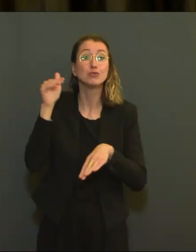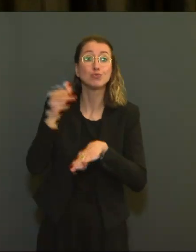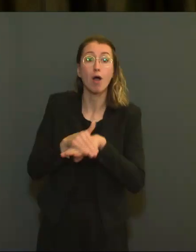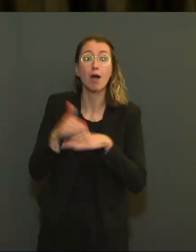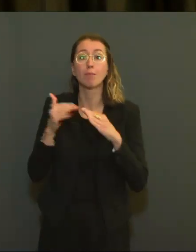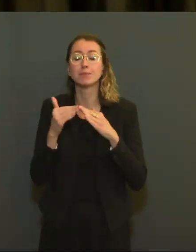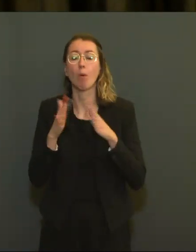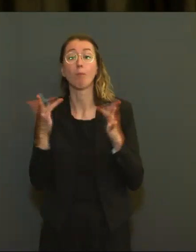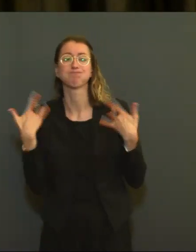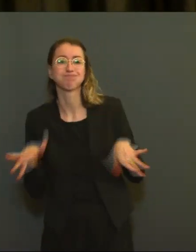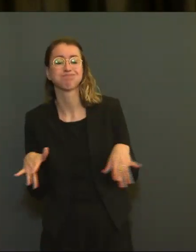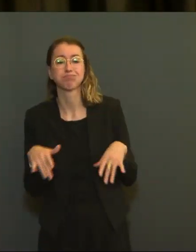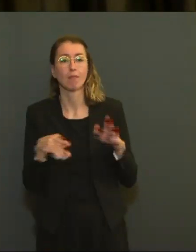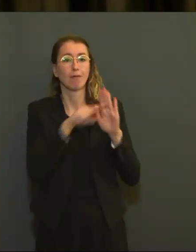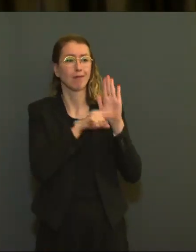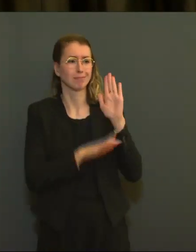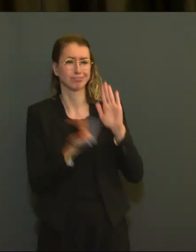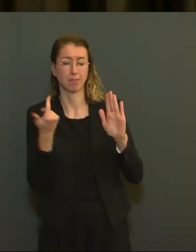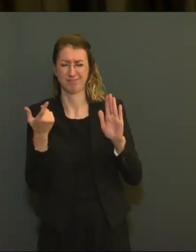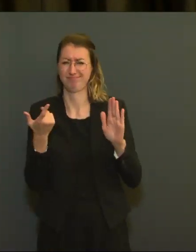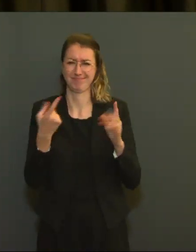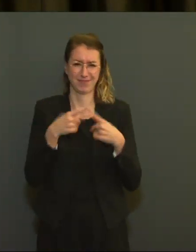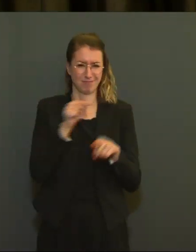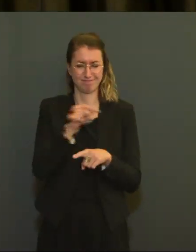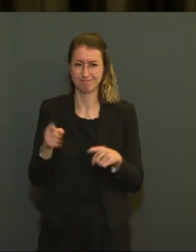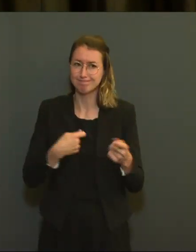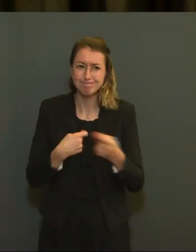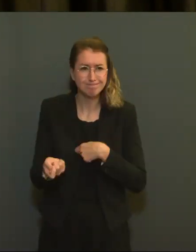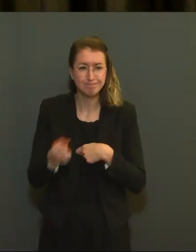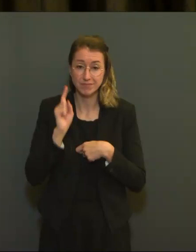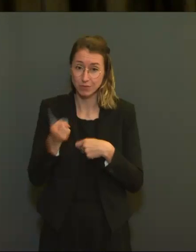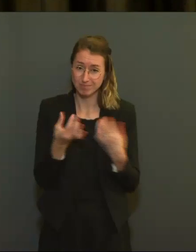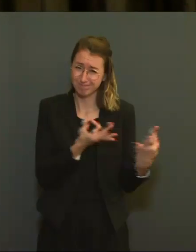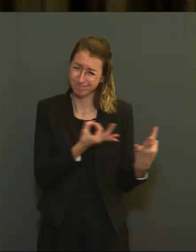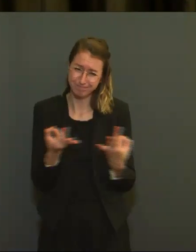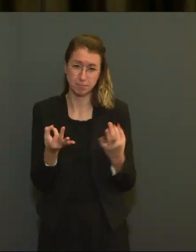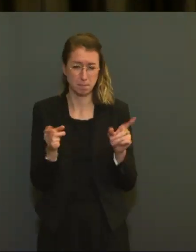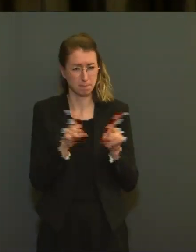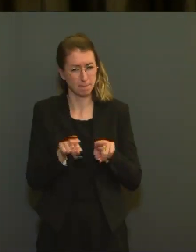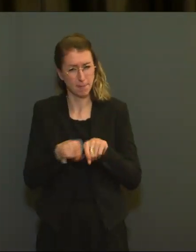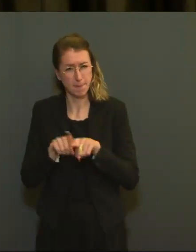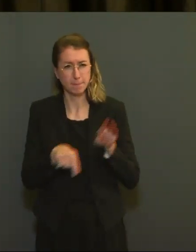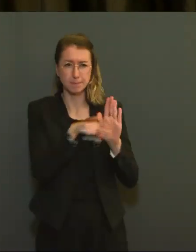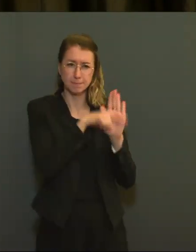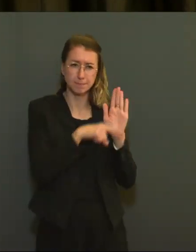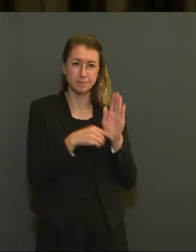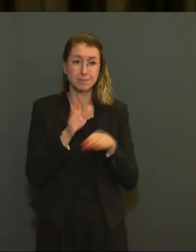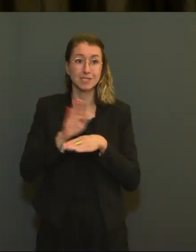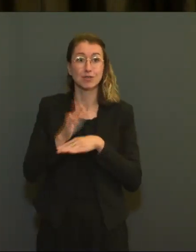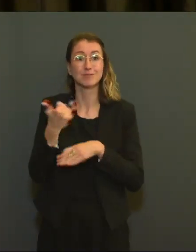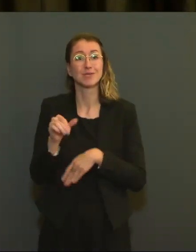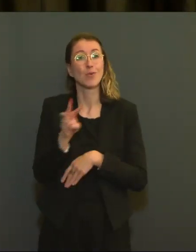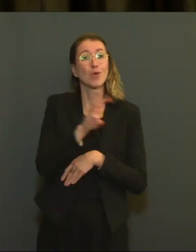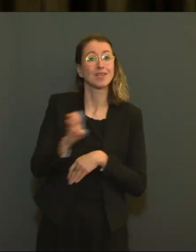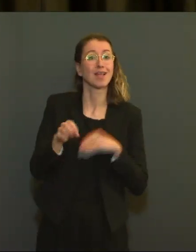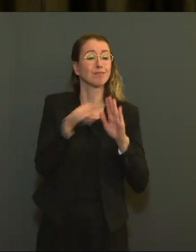de changer de ligne de conduite, ou que ce soit le week-end, ou que ce soit à la